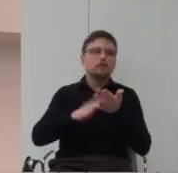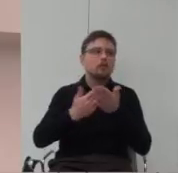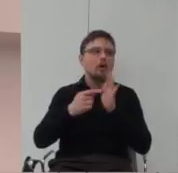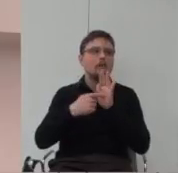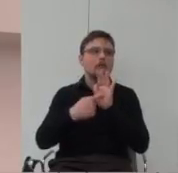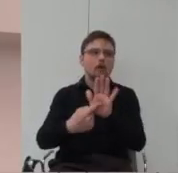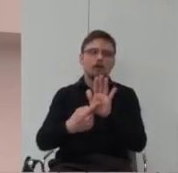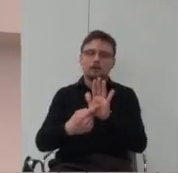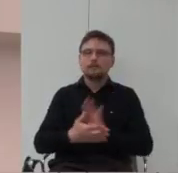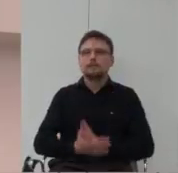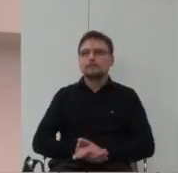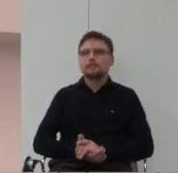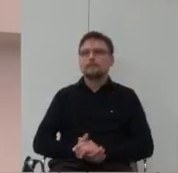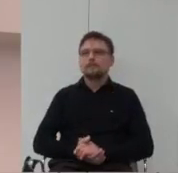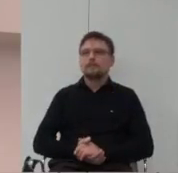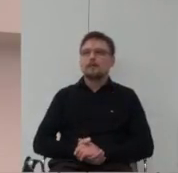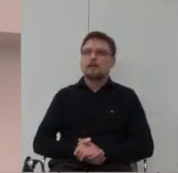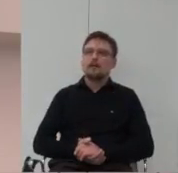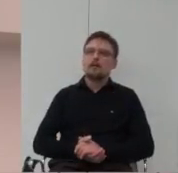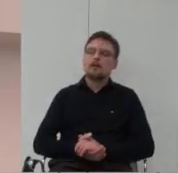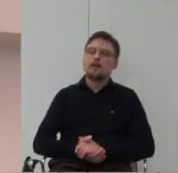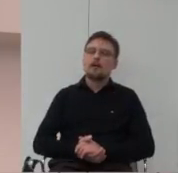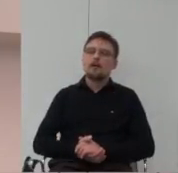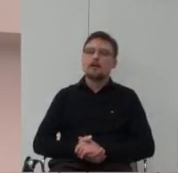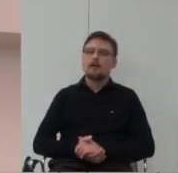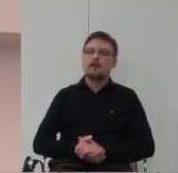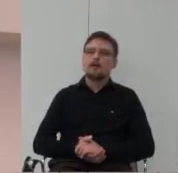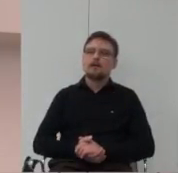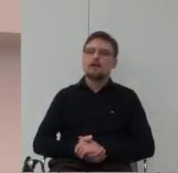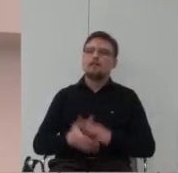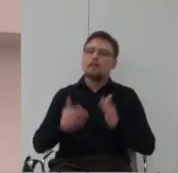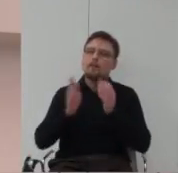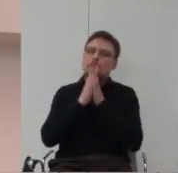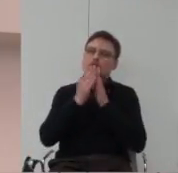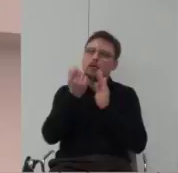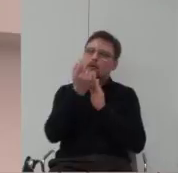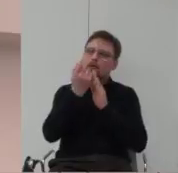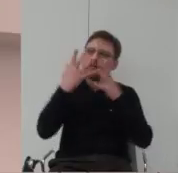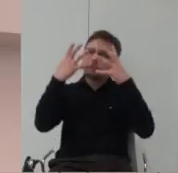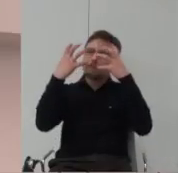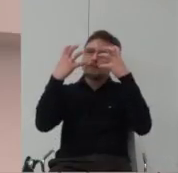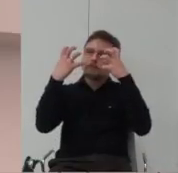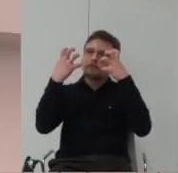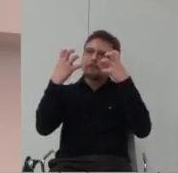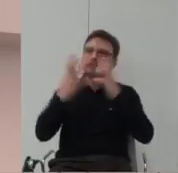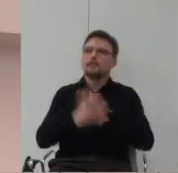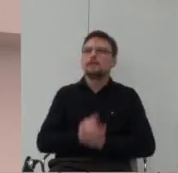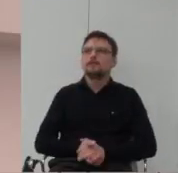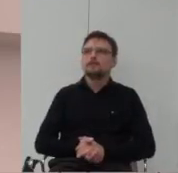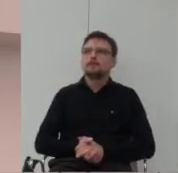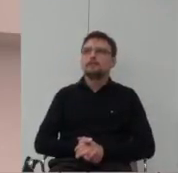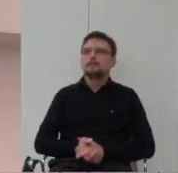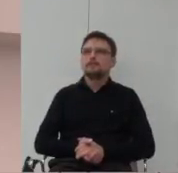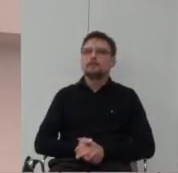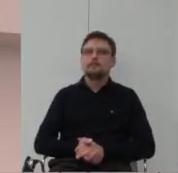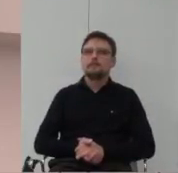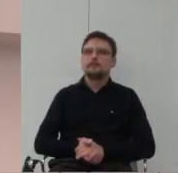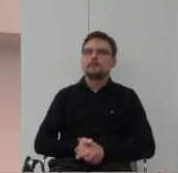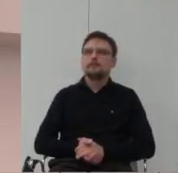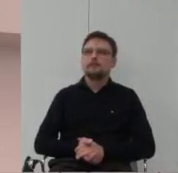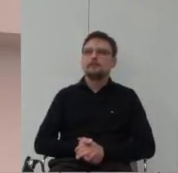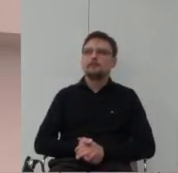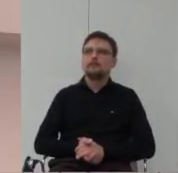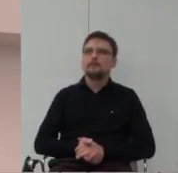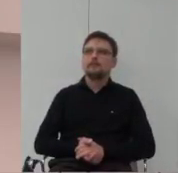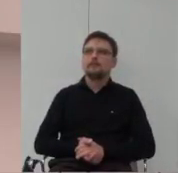ale być może bardzo szybko pokażę przykłady, które są na końcu, ale może to wprowadzenie, jeśli można tylko